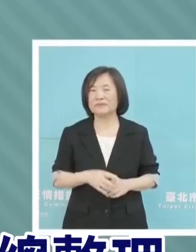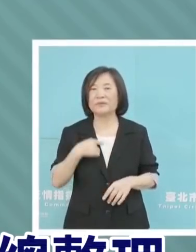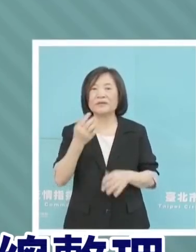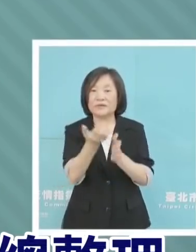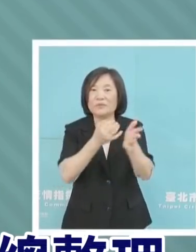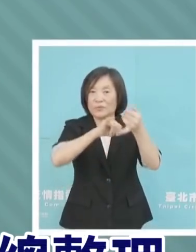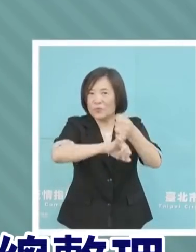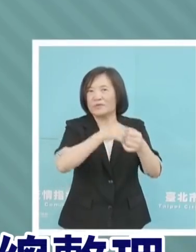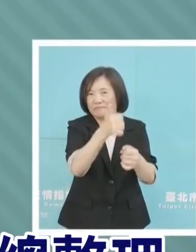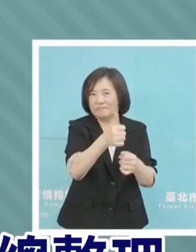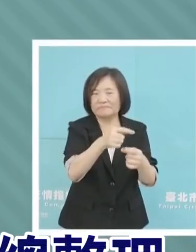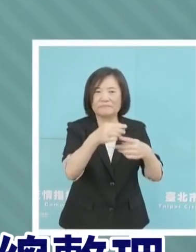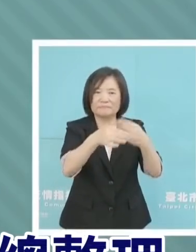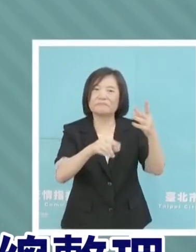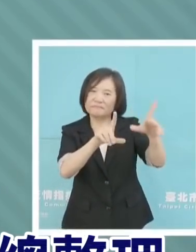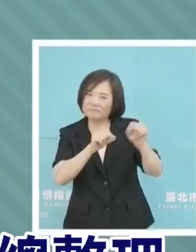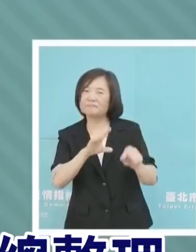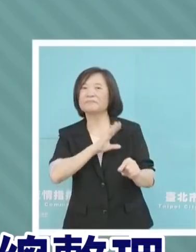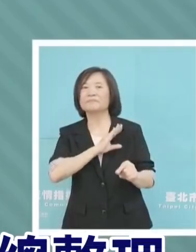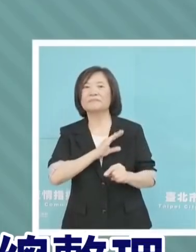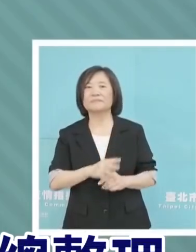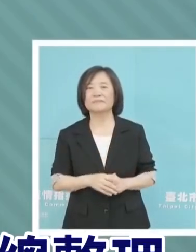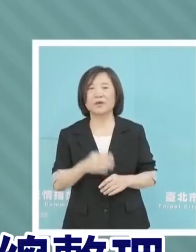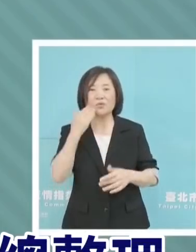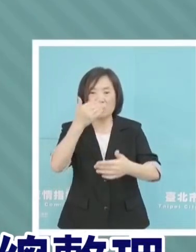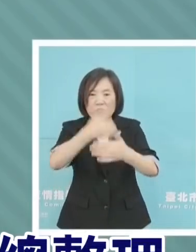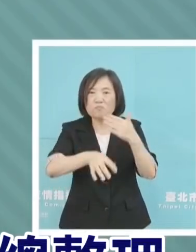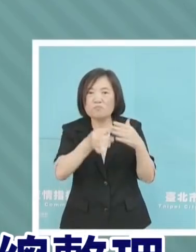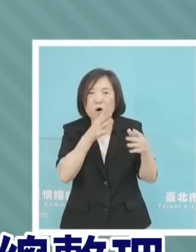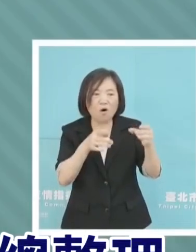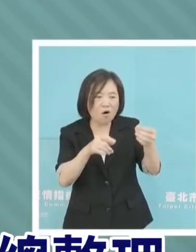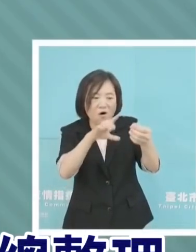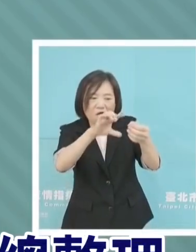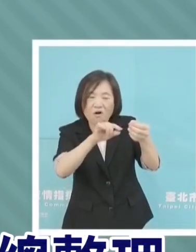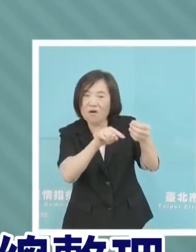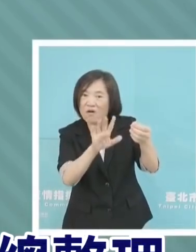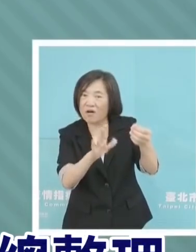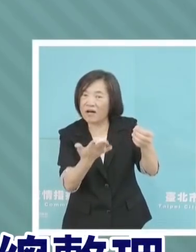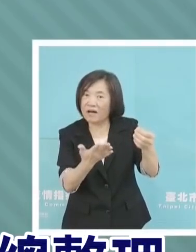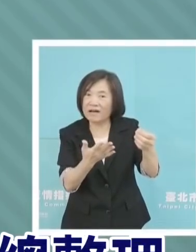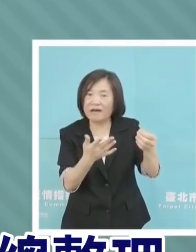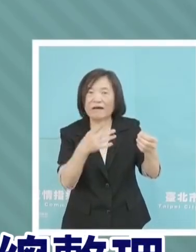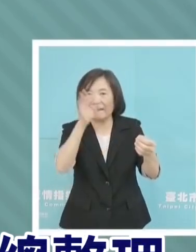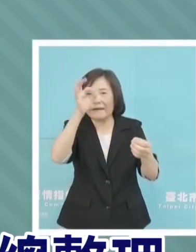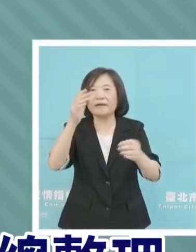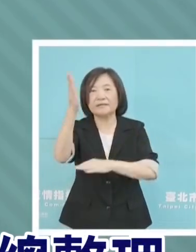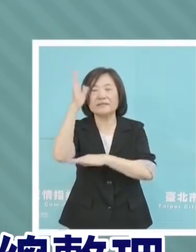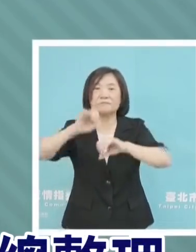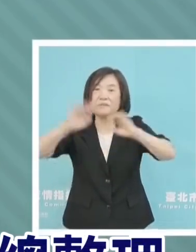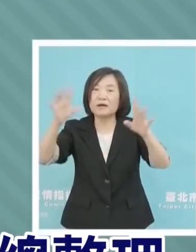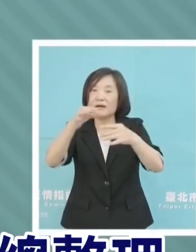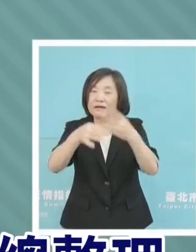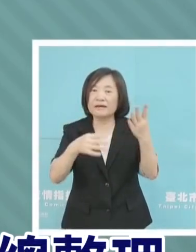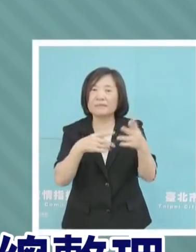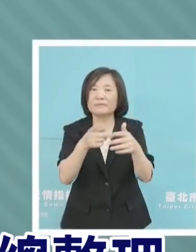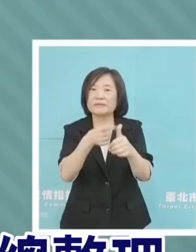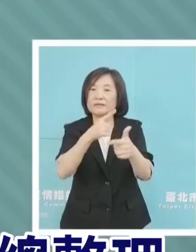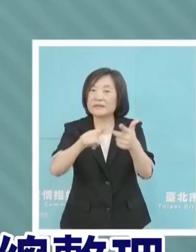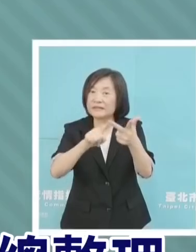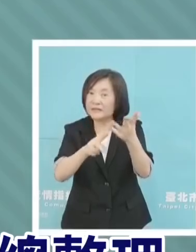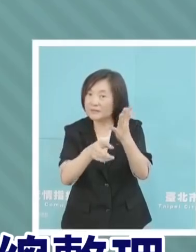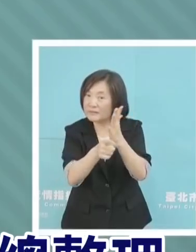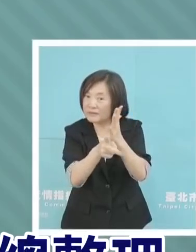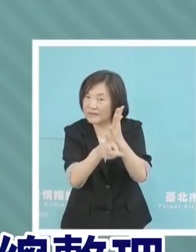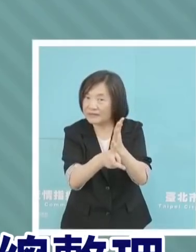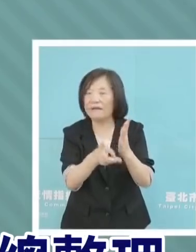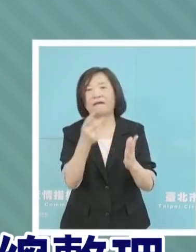约，按照规则做。他说有剩下的，就按照当时政府公布的原则，比方说一到七月。他说